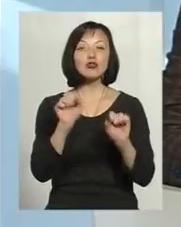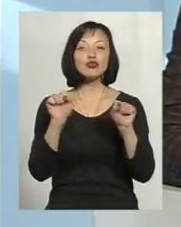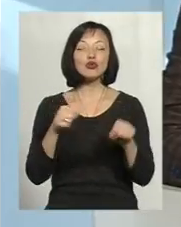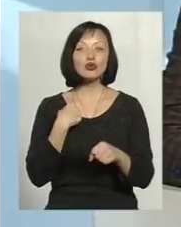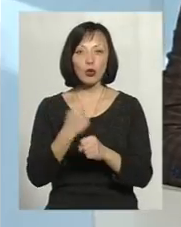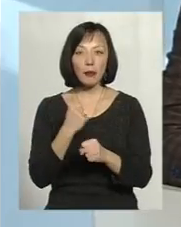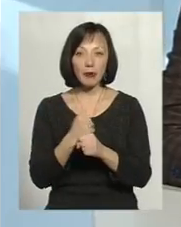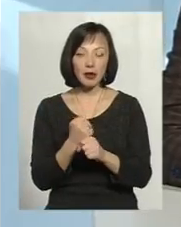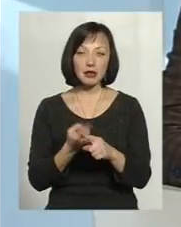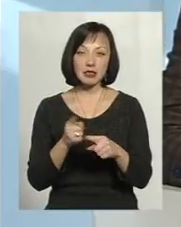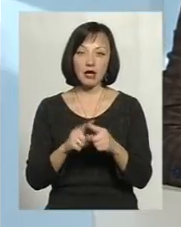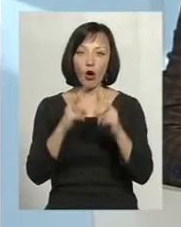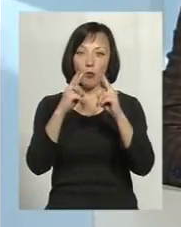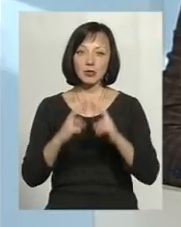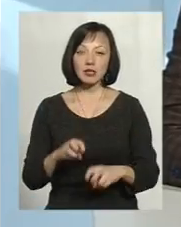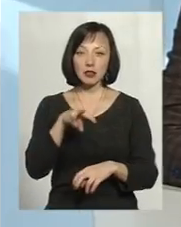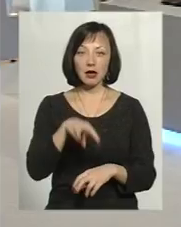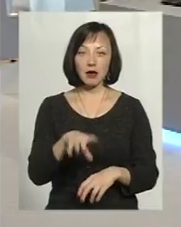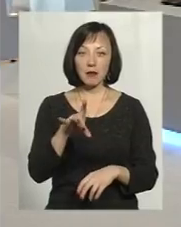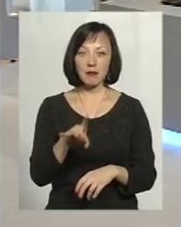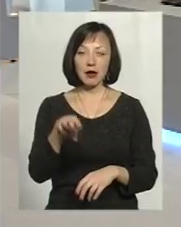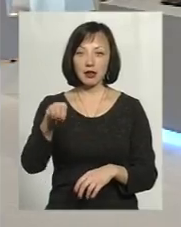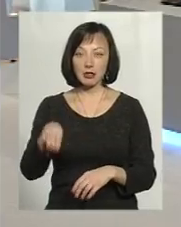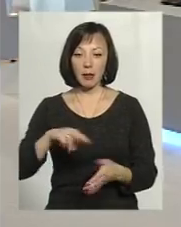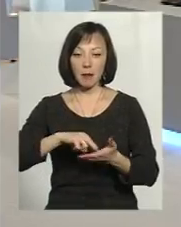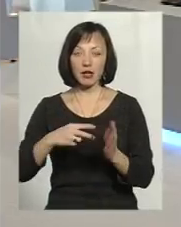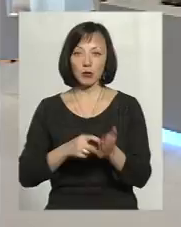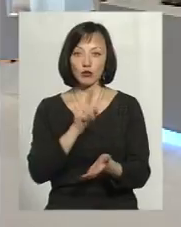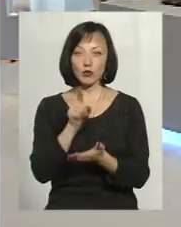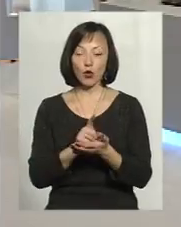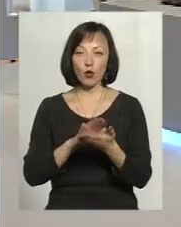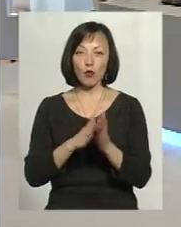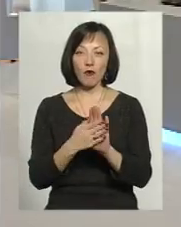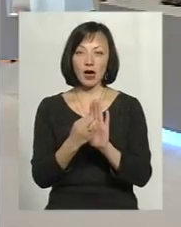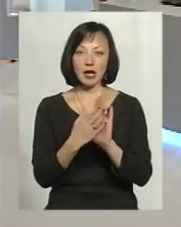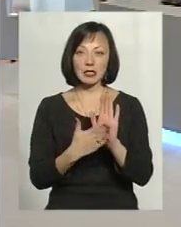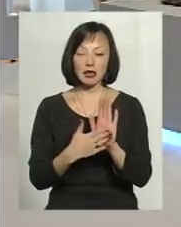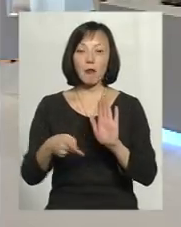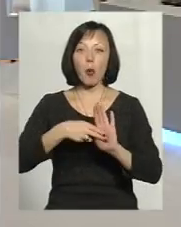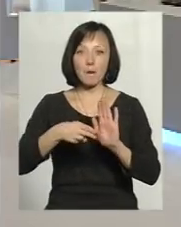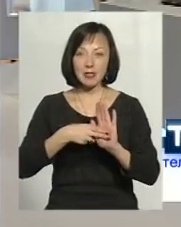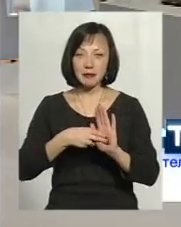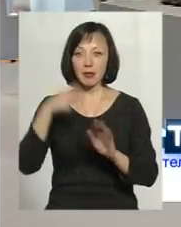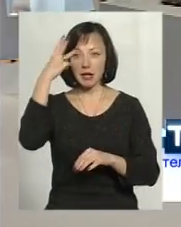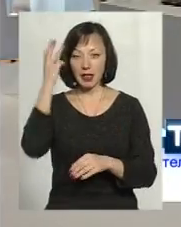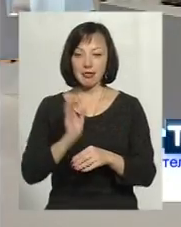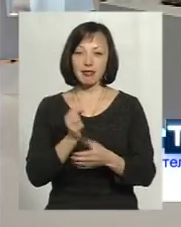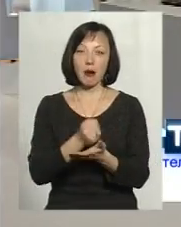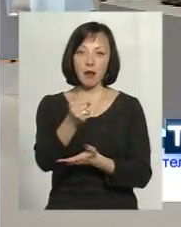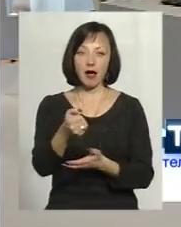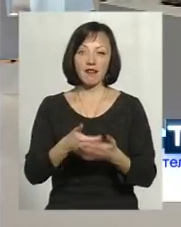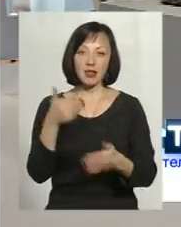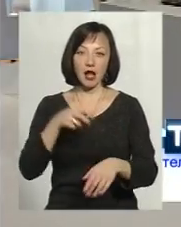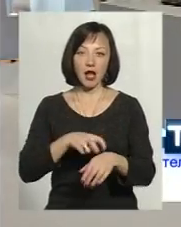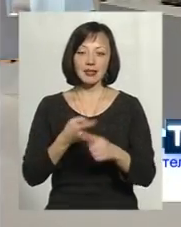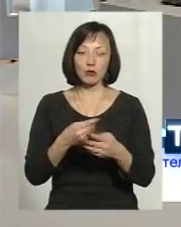це обстеження на МРТ. Передбачили обов'язкову умову реєстрації в місті Хмельницькому і направлення від лікаря, тому що це